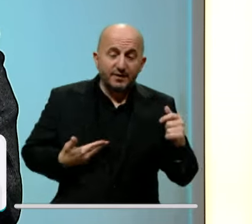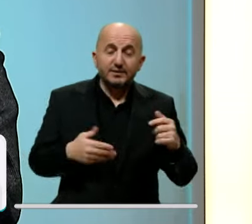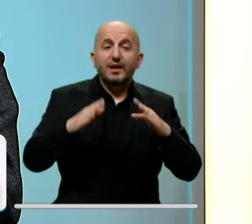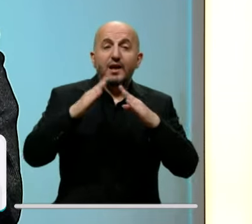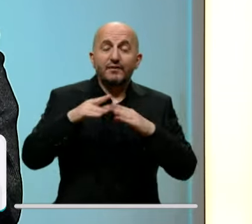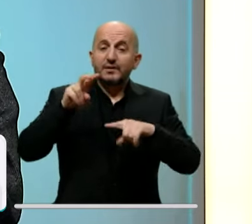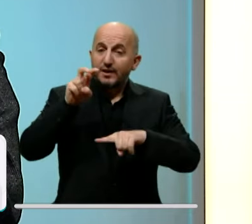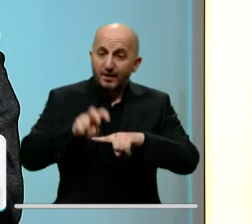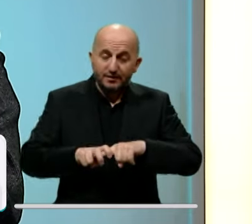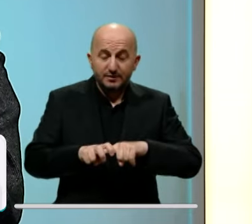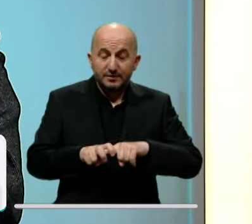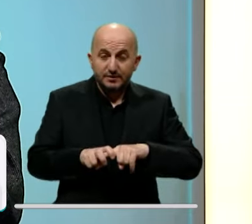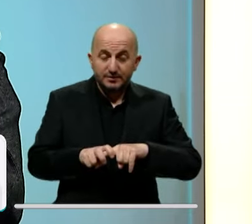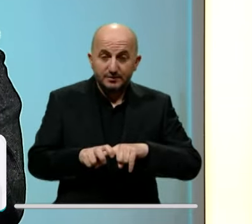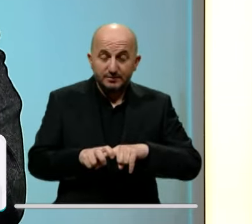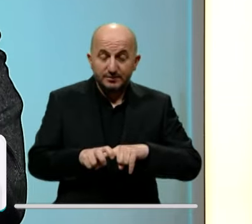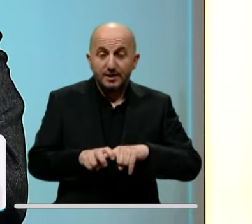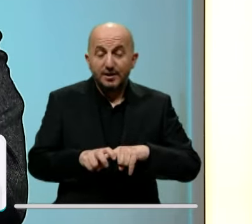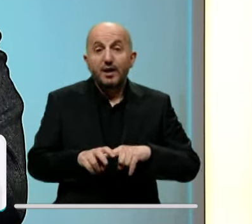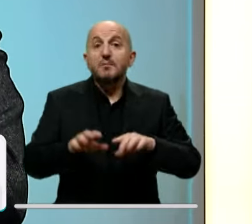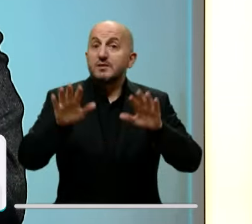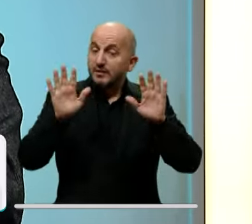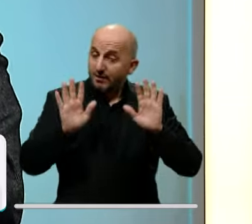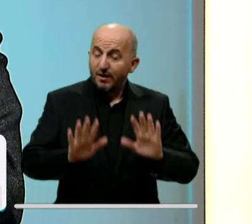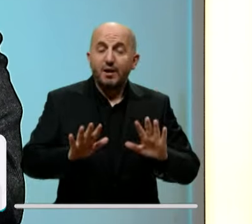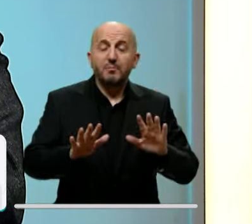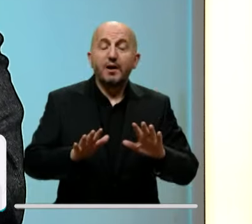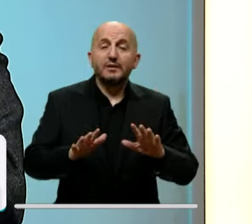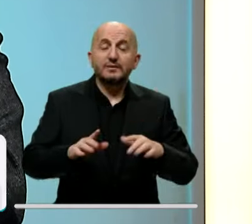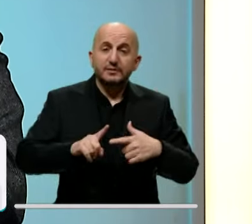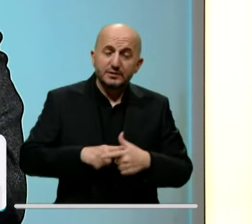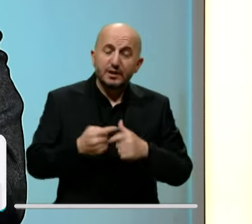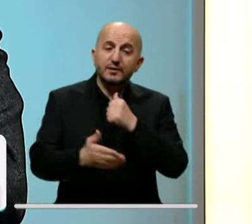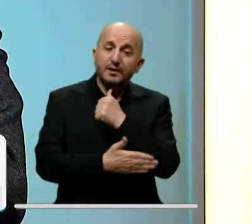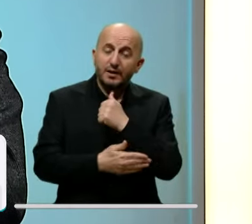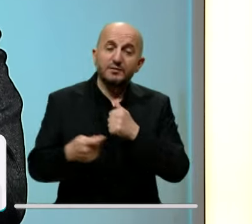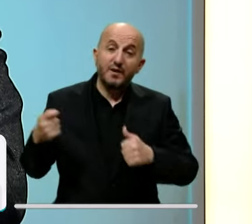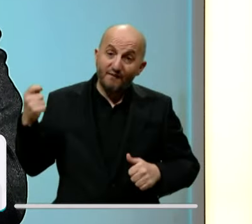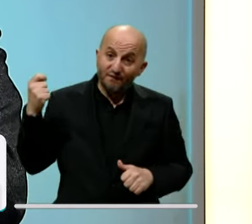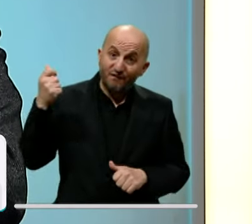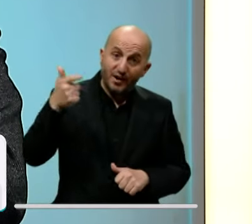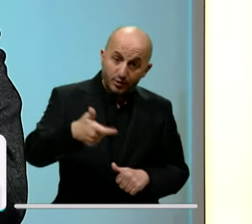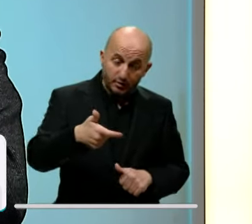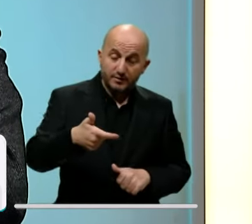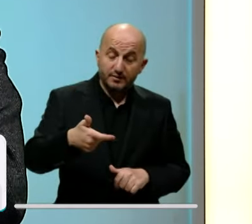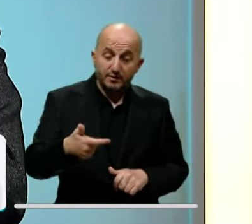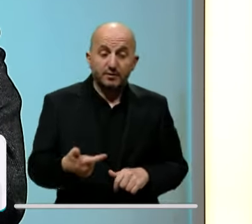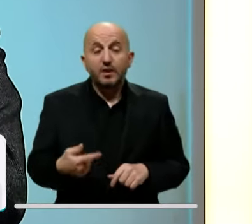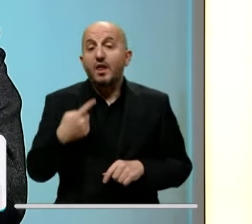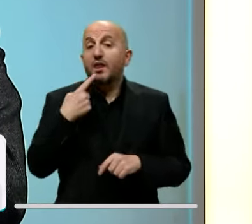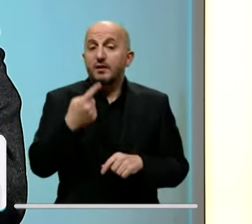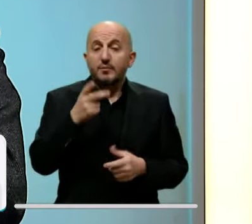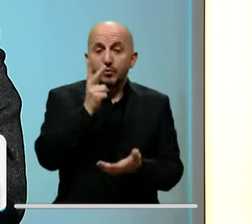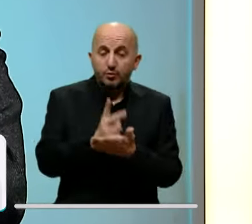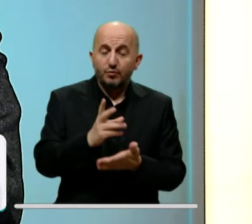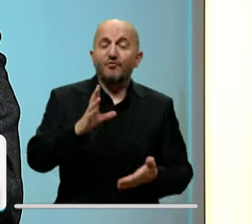evinde kalığı kalmasına rağmen yine Eee kira ücreti ödenir diye bir